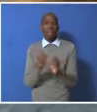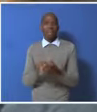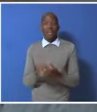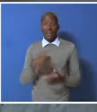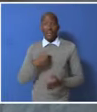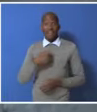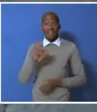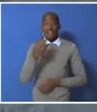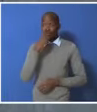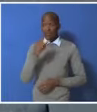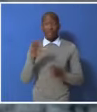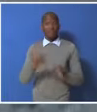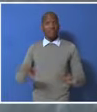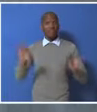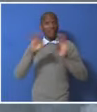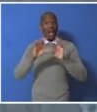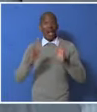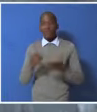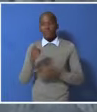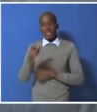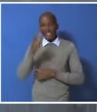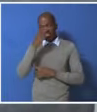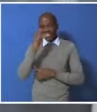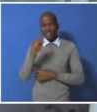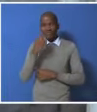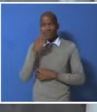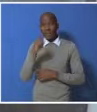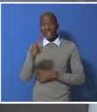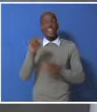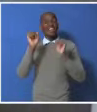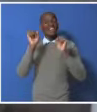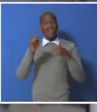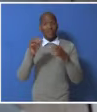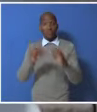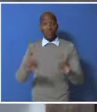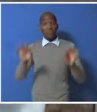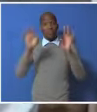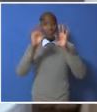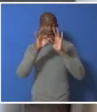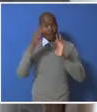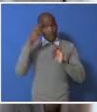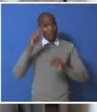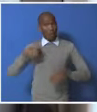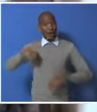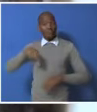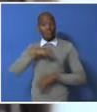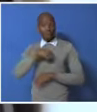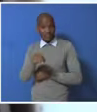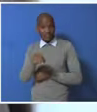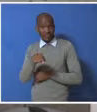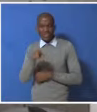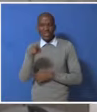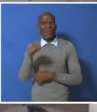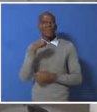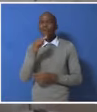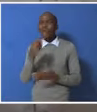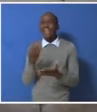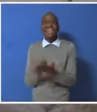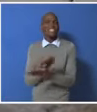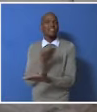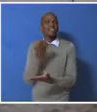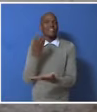ke mosola wa yone yala thata ka gore ke ka zaya gore e tla re solegela mo le mathata ka gore ga e boturu